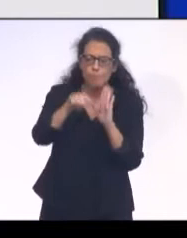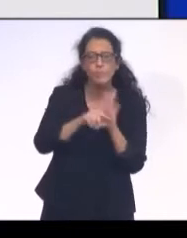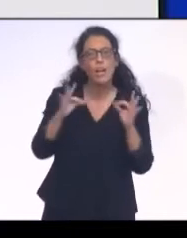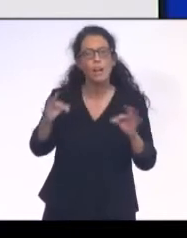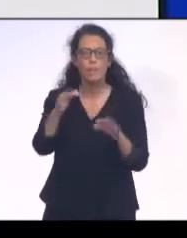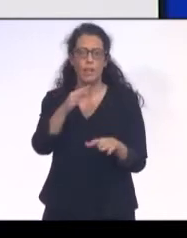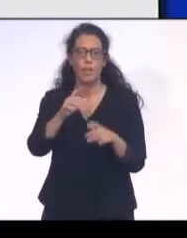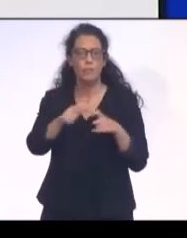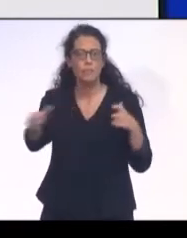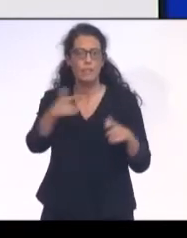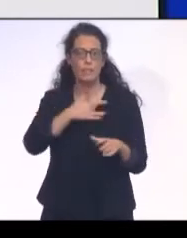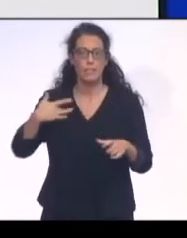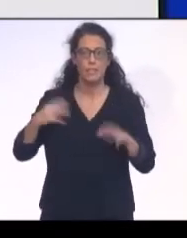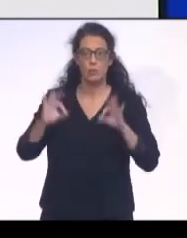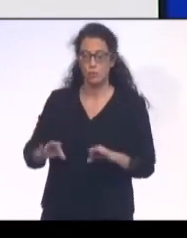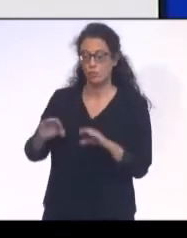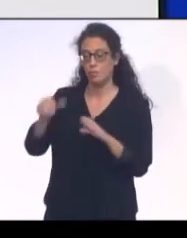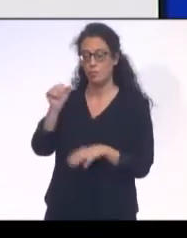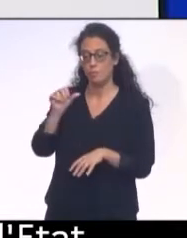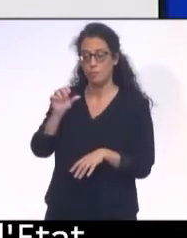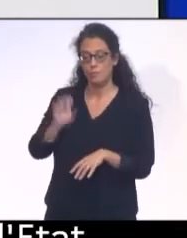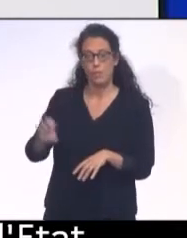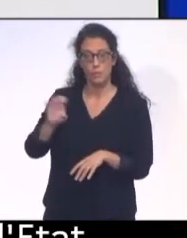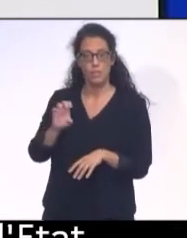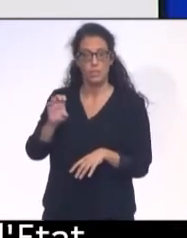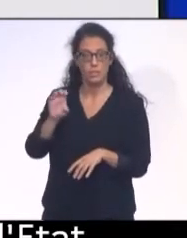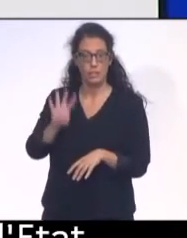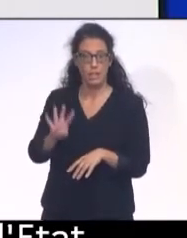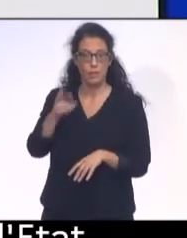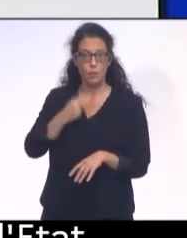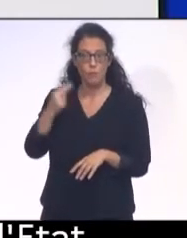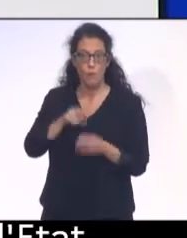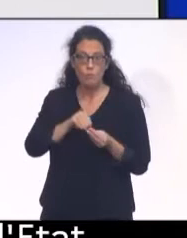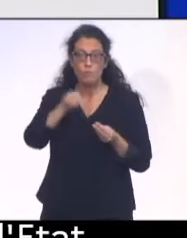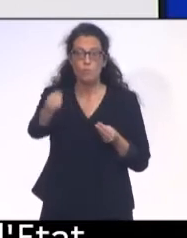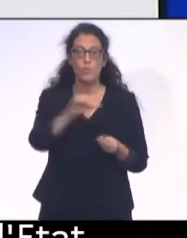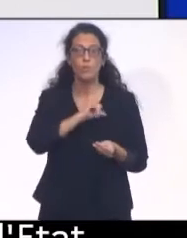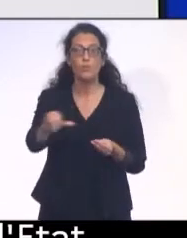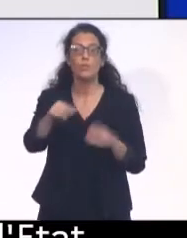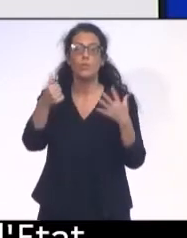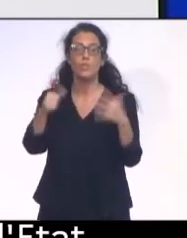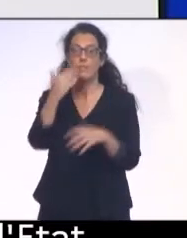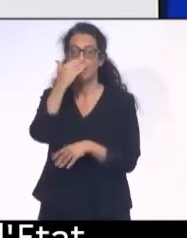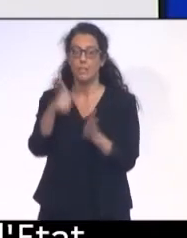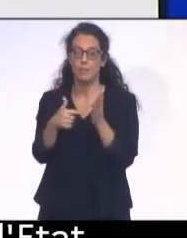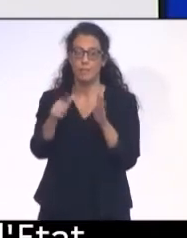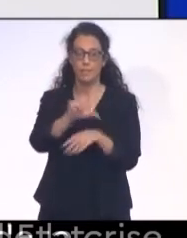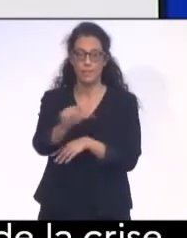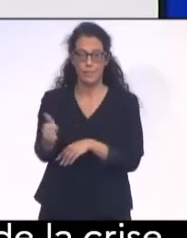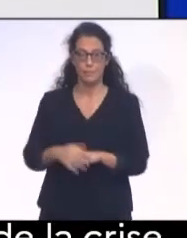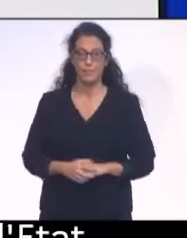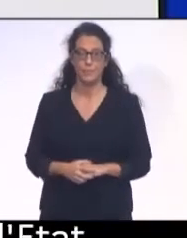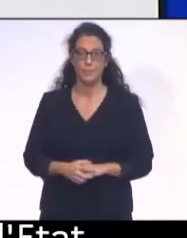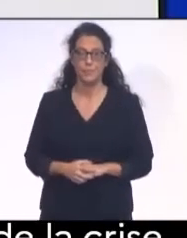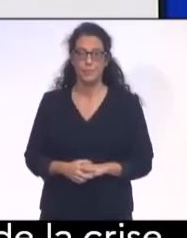l'Assemblée nationale a voté ce mercredi 4 novembre sa prolongation jusqu'au 16 février 2021. Le projet de loi